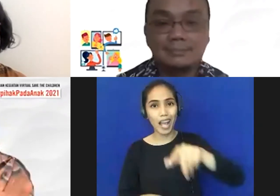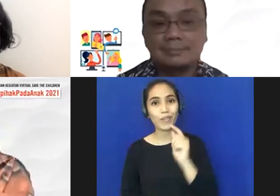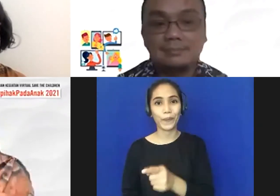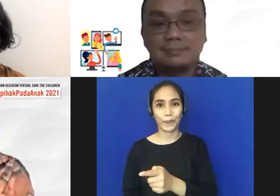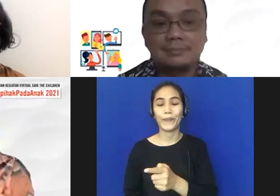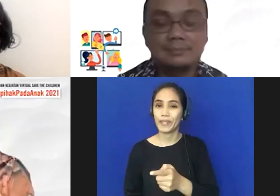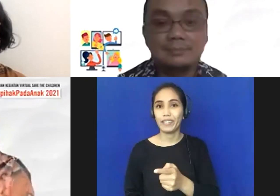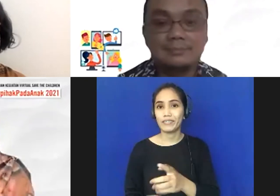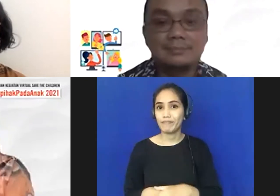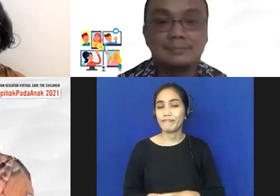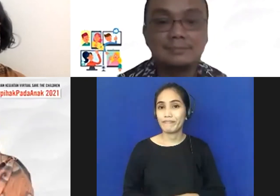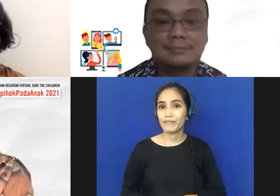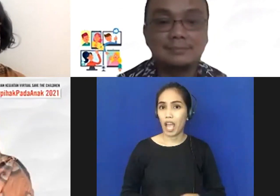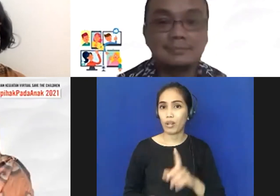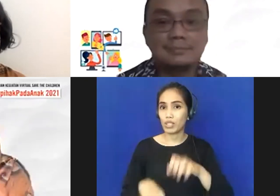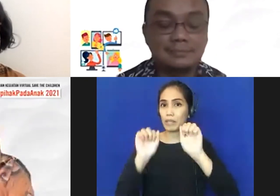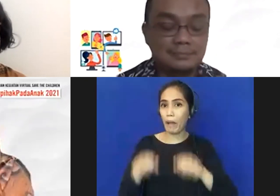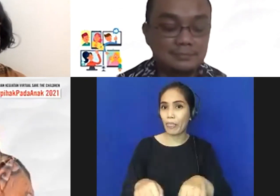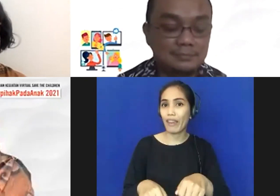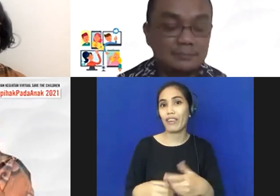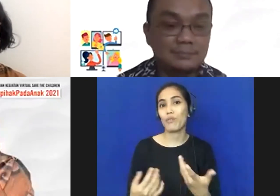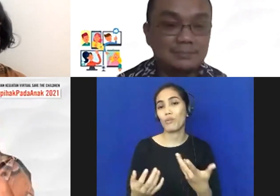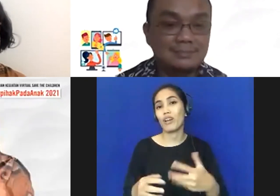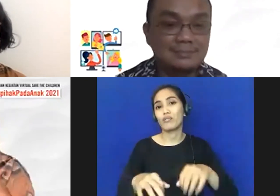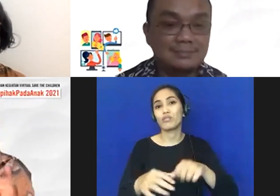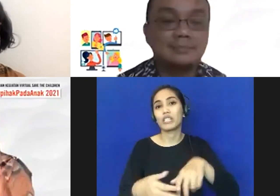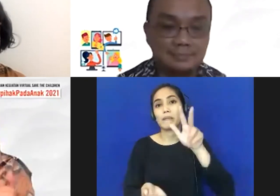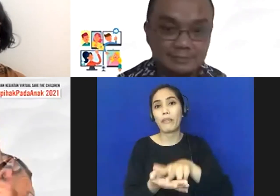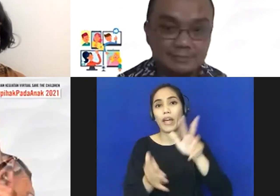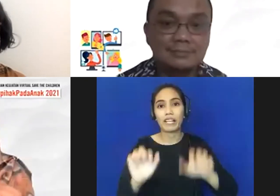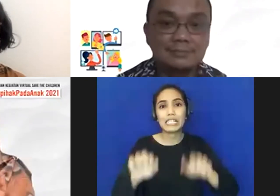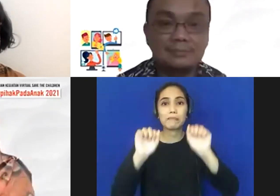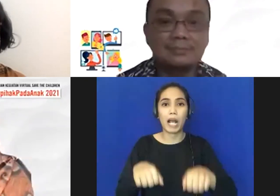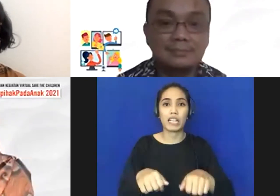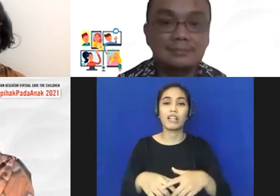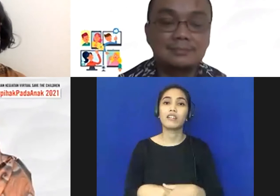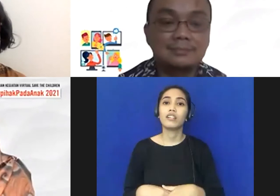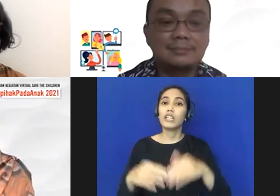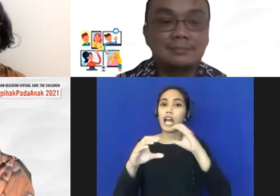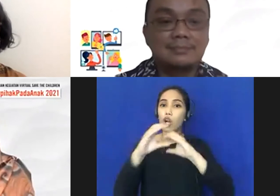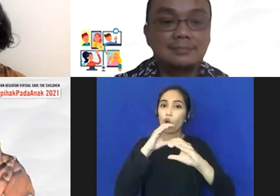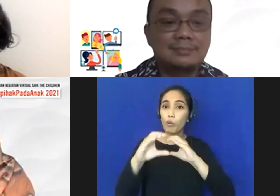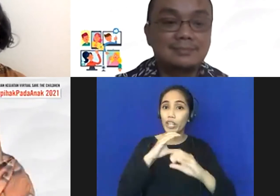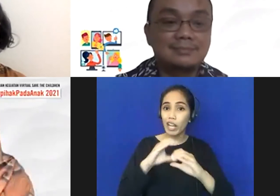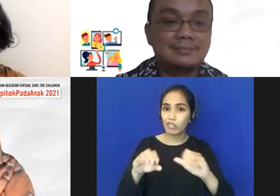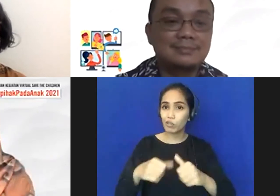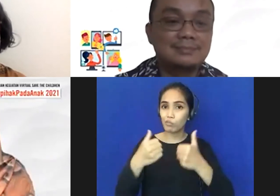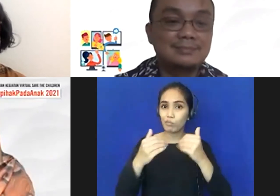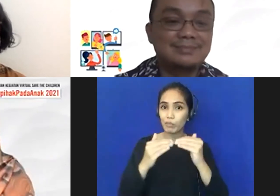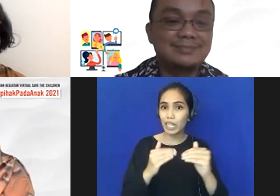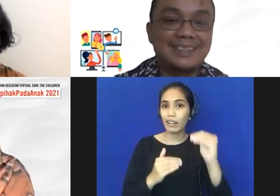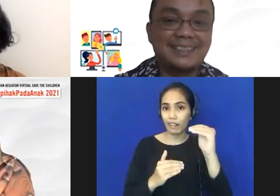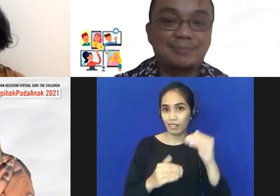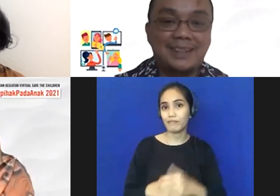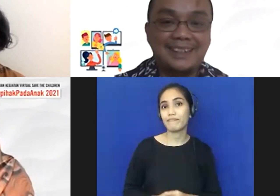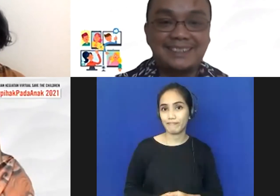tapi tergantung dari kesepakatan dalam keluarga itu. Jadi ini malah kesempatan justru meningkatkan komunikasi di dalam keluarga tersebut. Mungkin itu Mas